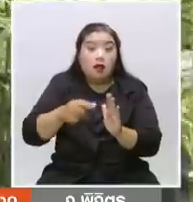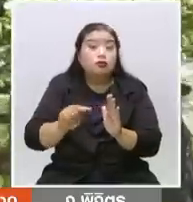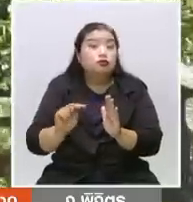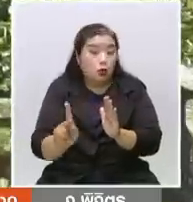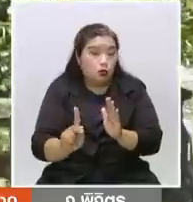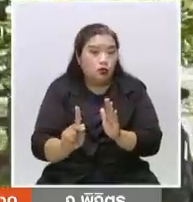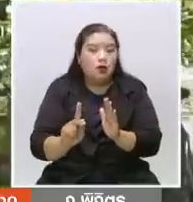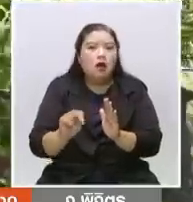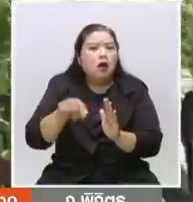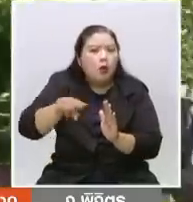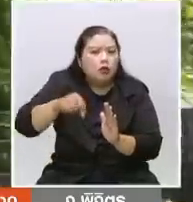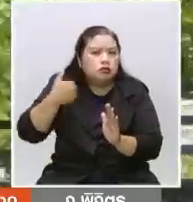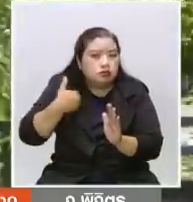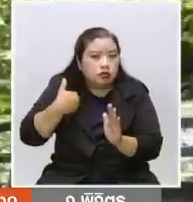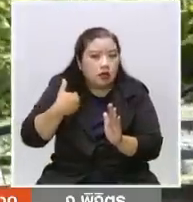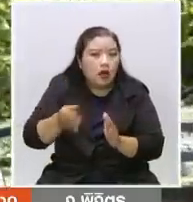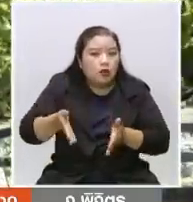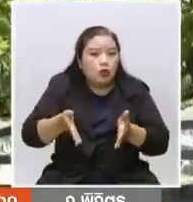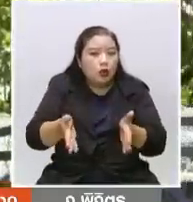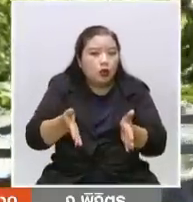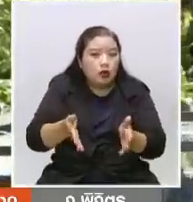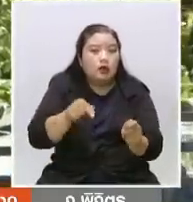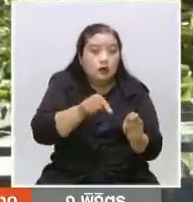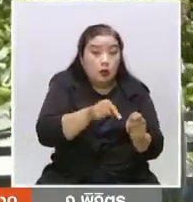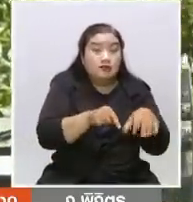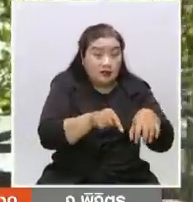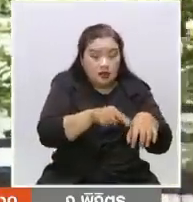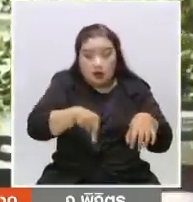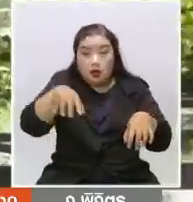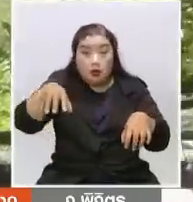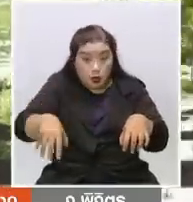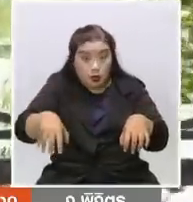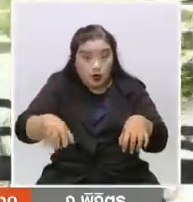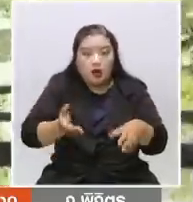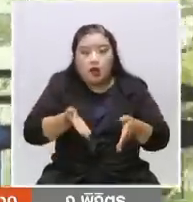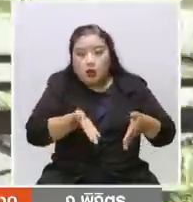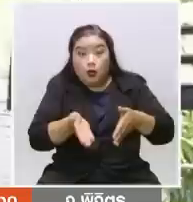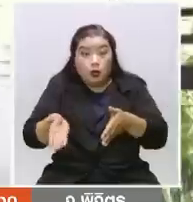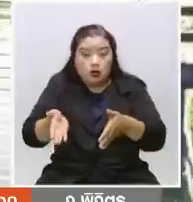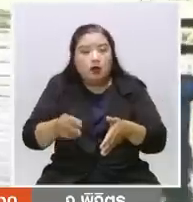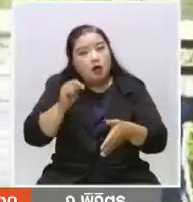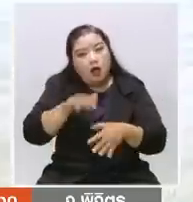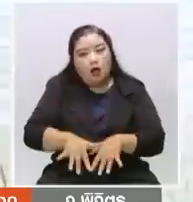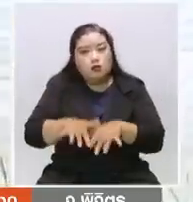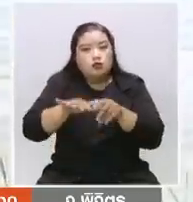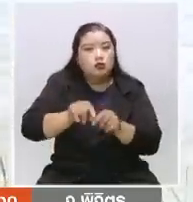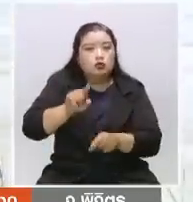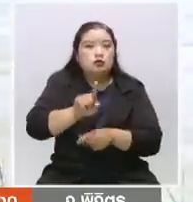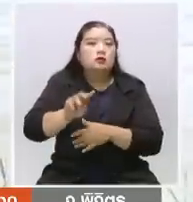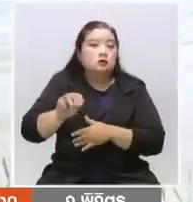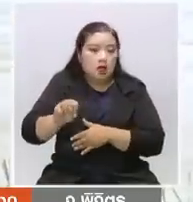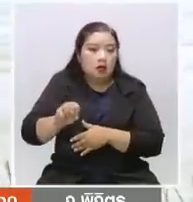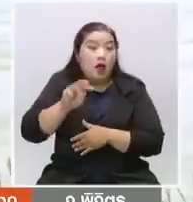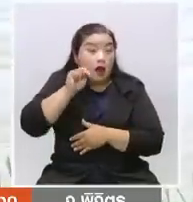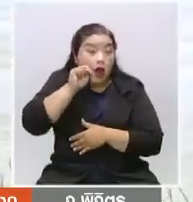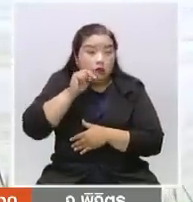งามถนนที่เป็นจุดเชื่อมต่อระหว่างตำบลสามงามไปถึงตำบลรังนกน้ำท่วมสูงมากกว่า1เมตรแล้ว